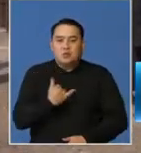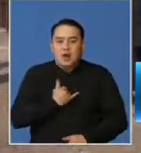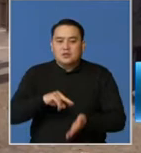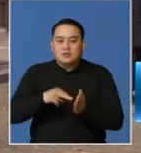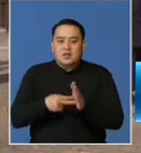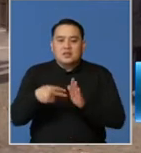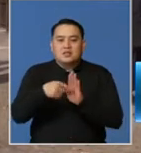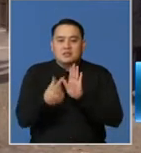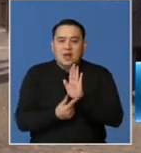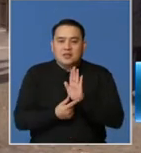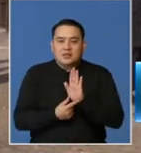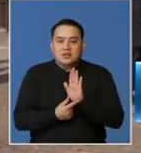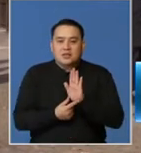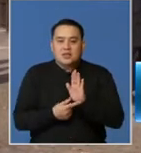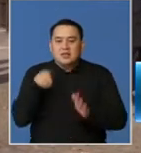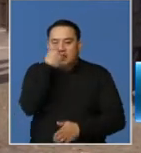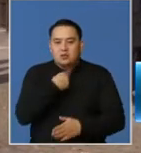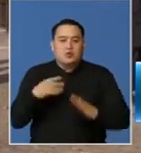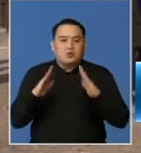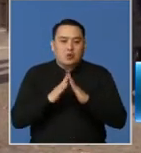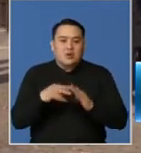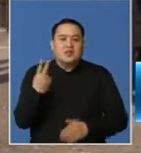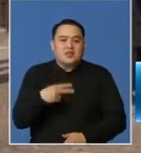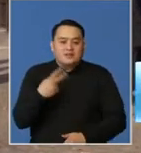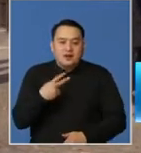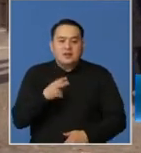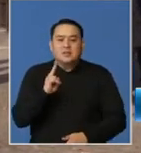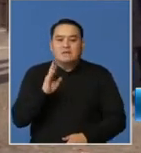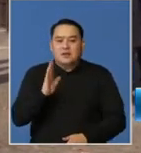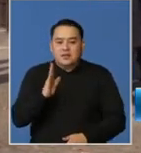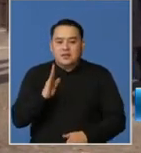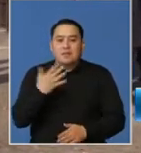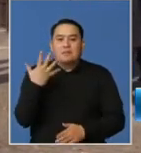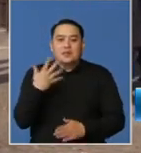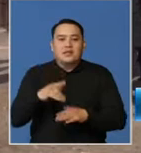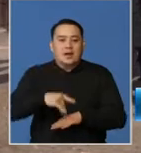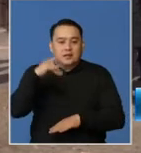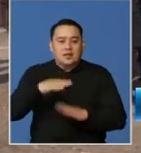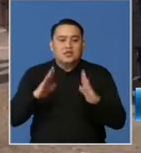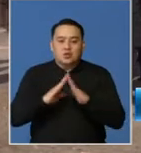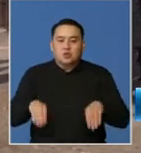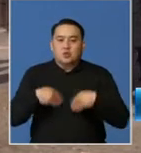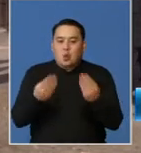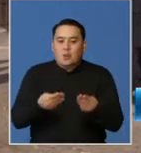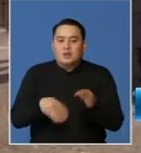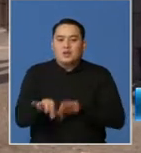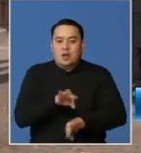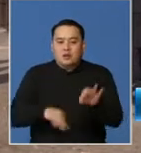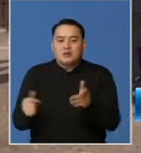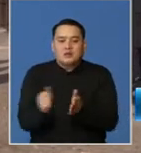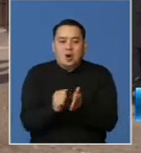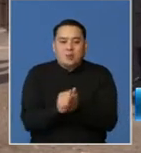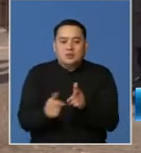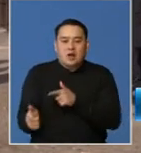планируем 17 индивидуальных жилых домов, 20-квартирный пятиэтажный дом. На данный момент с проектом сметной документации готовится